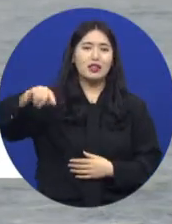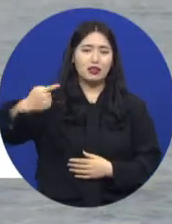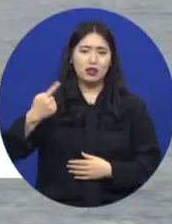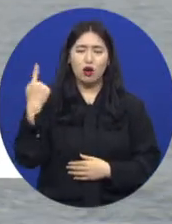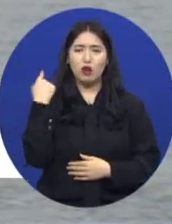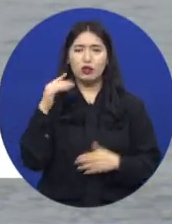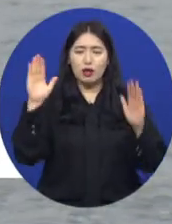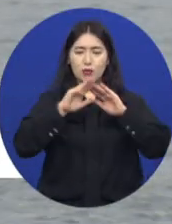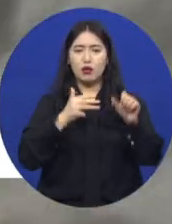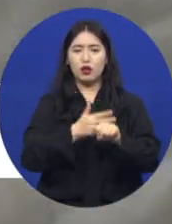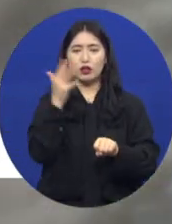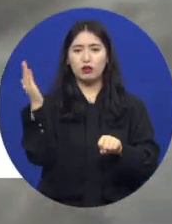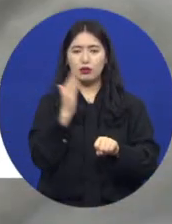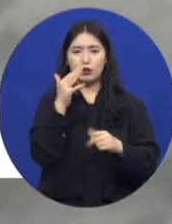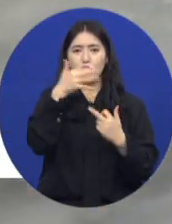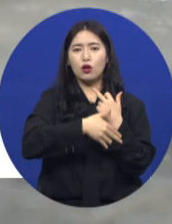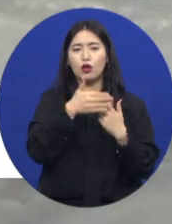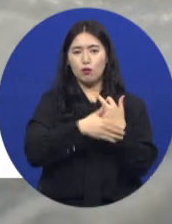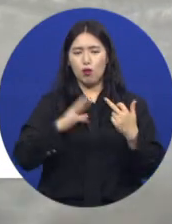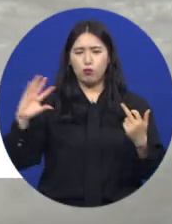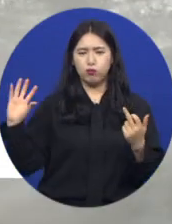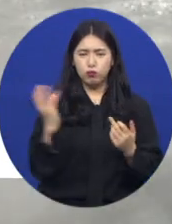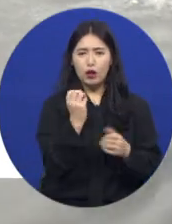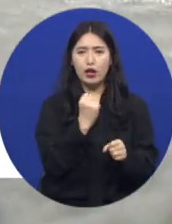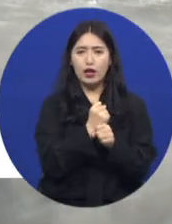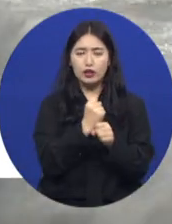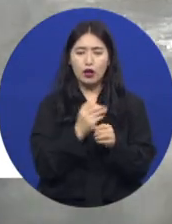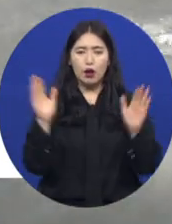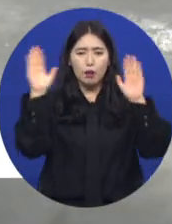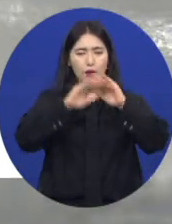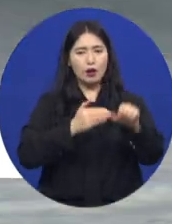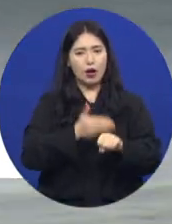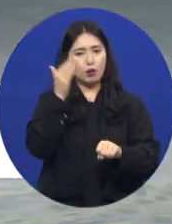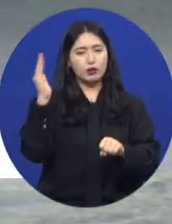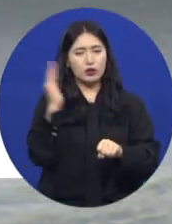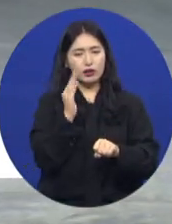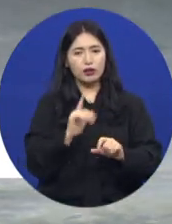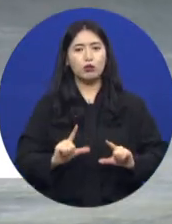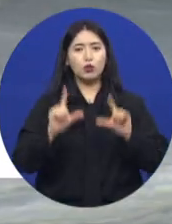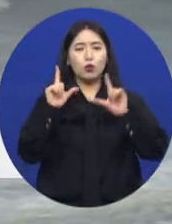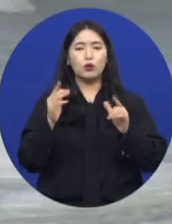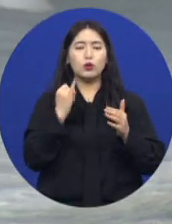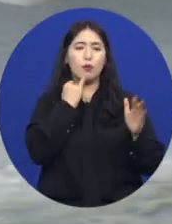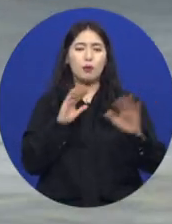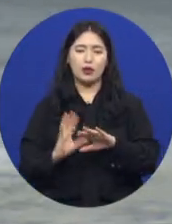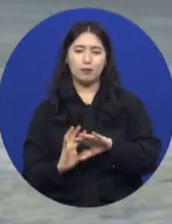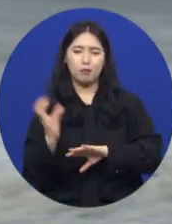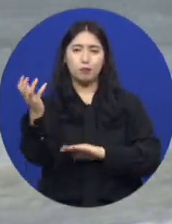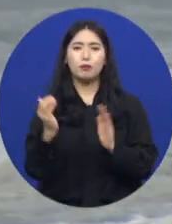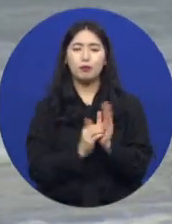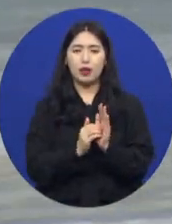서귀포 부근에 상륙해 북동진하며 밤 9시쯤 제주 동쪽 해상으로 빠져나갔습니다.